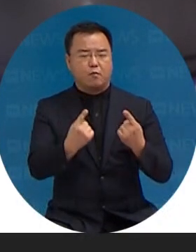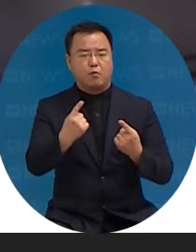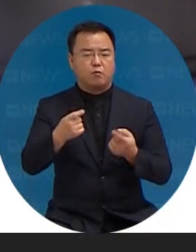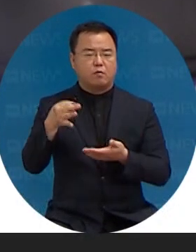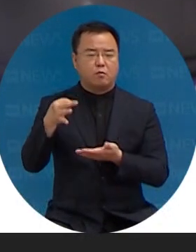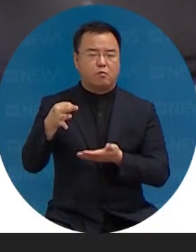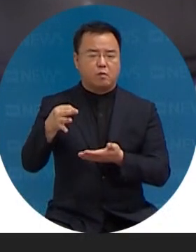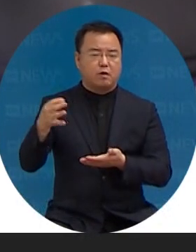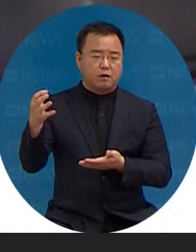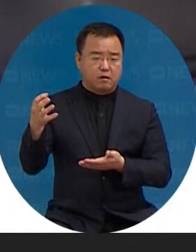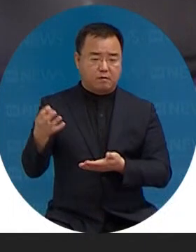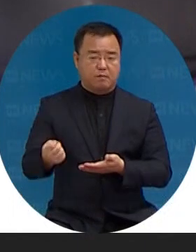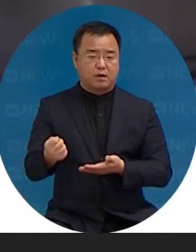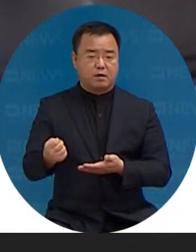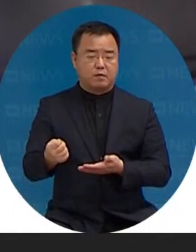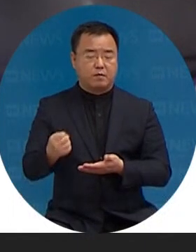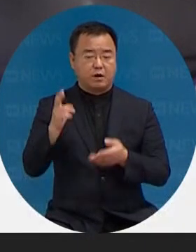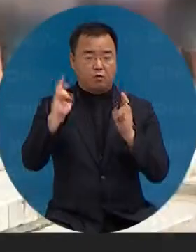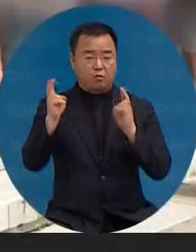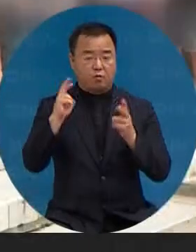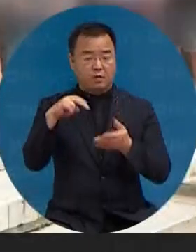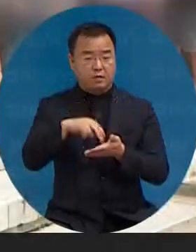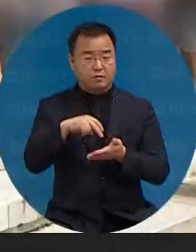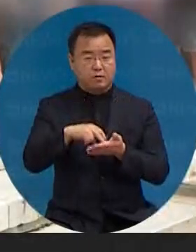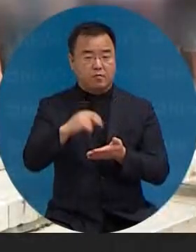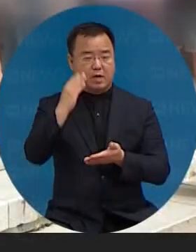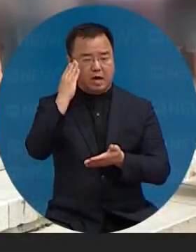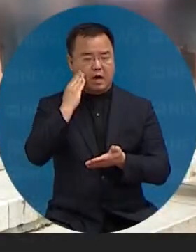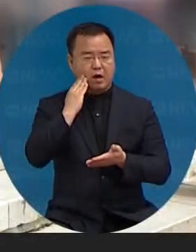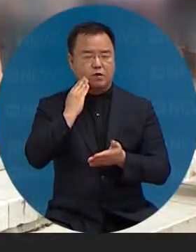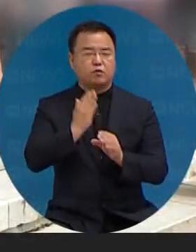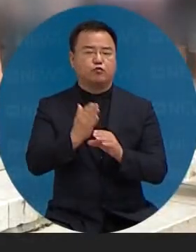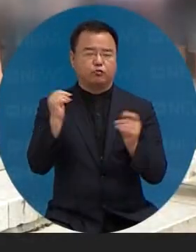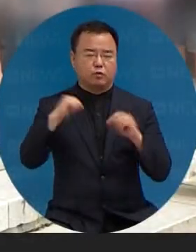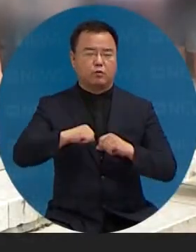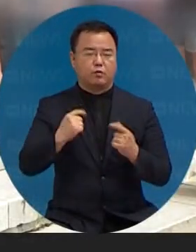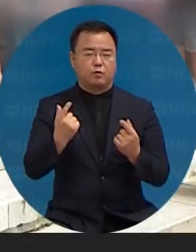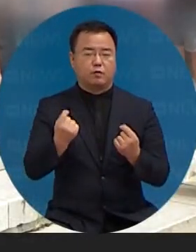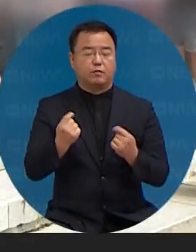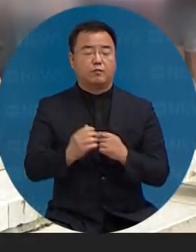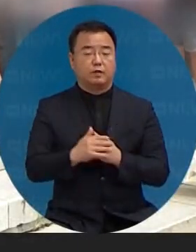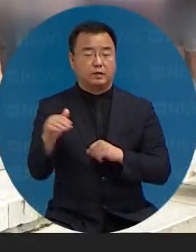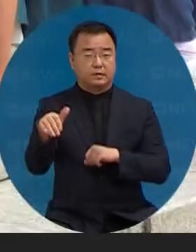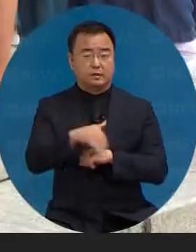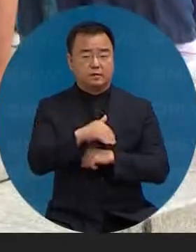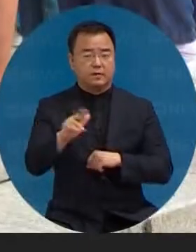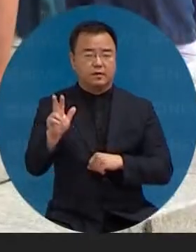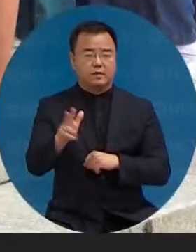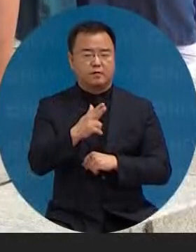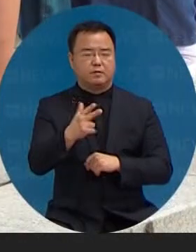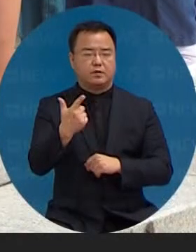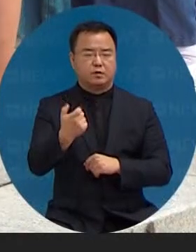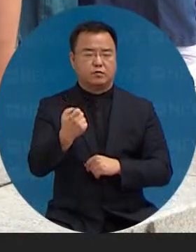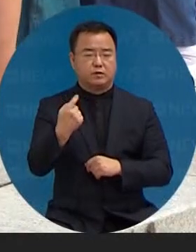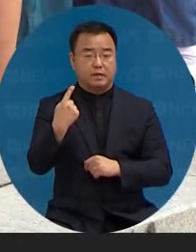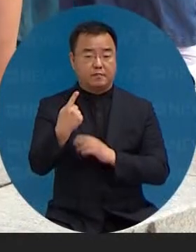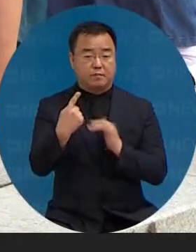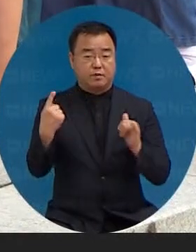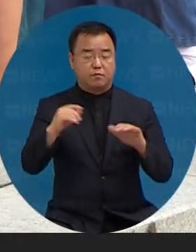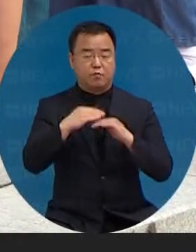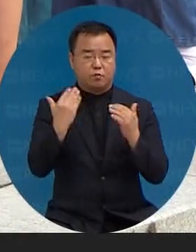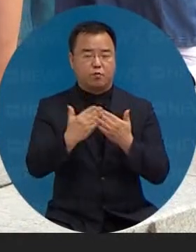어 기업으로 따지면 학자도 산이 줘 교육부는 재학생 700 61명 은 편입을 보장하겠다고